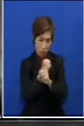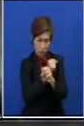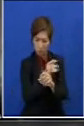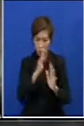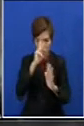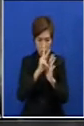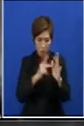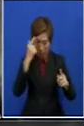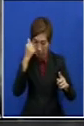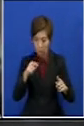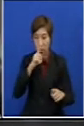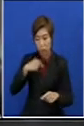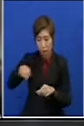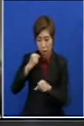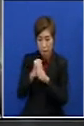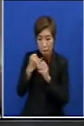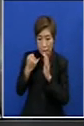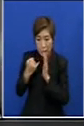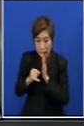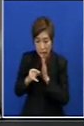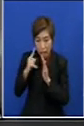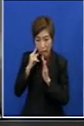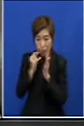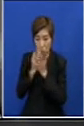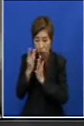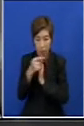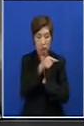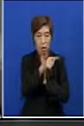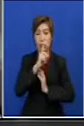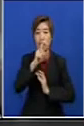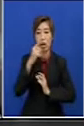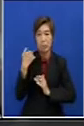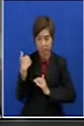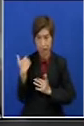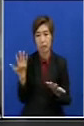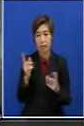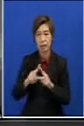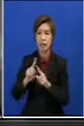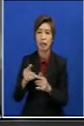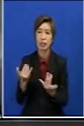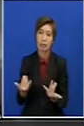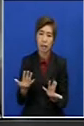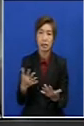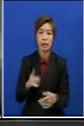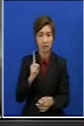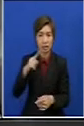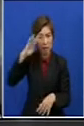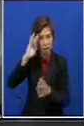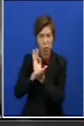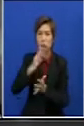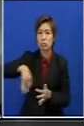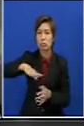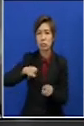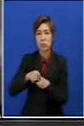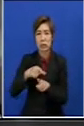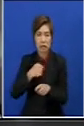ราพลาดเขาก็ฟ้องเราในสภาพที่ย่ำแย่เนี่ยก็จะมีคนขอกลับไปหนึ่งและจริงๆเนี่ยพนักงานสวนก็ไม่อยาก